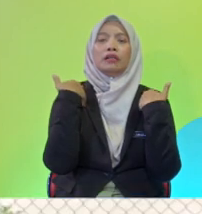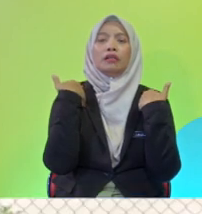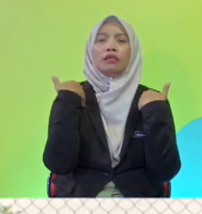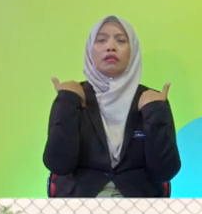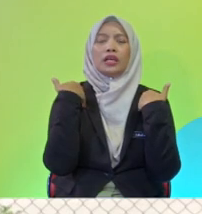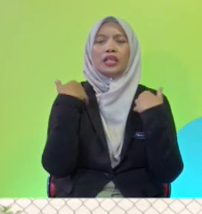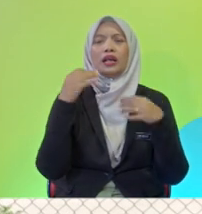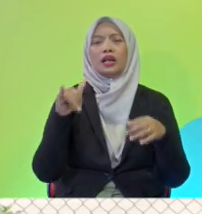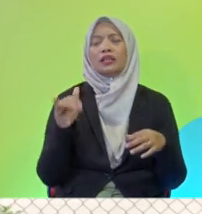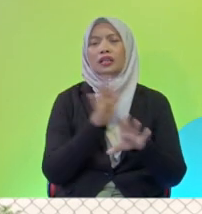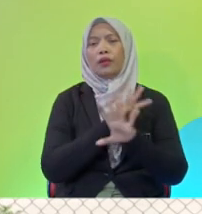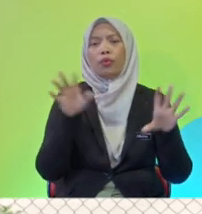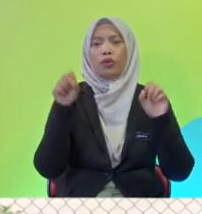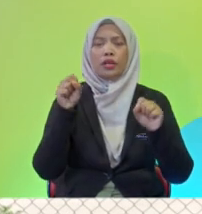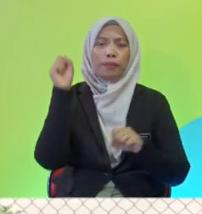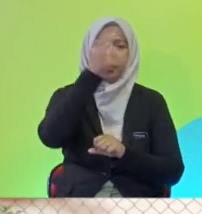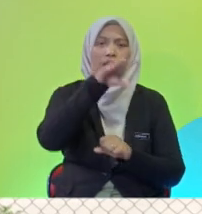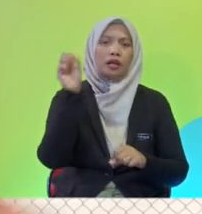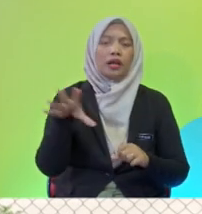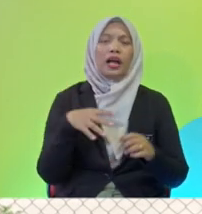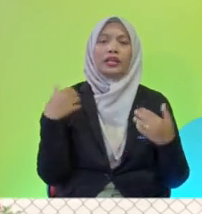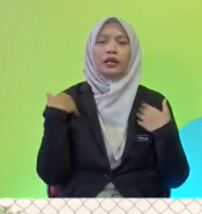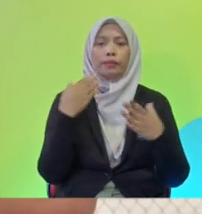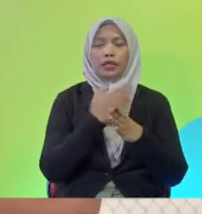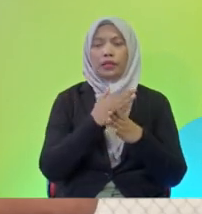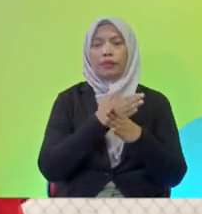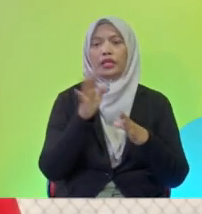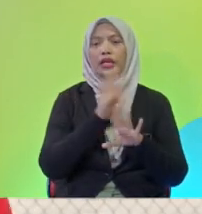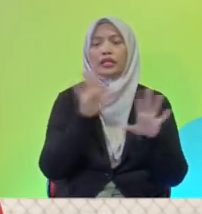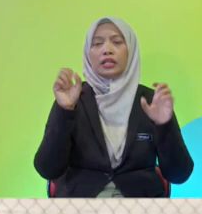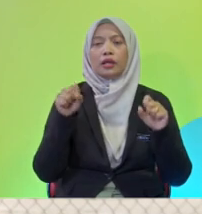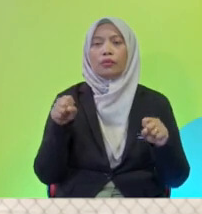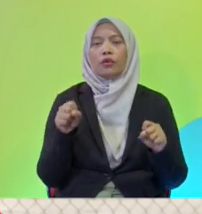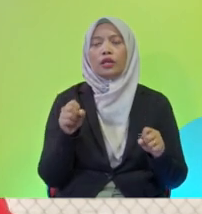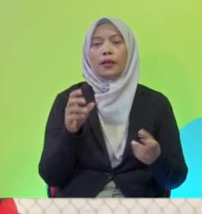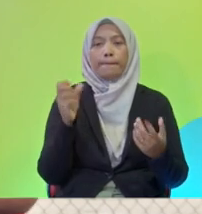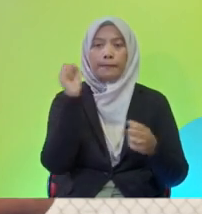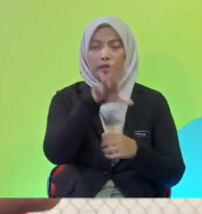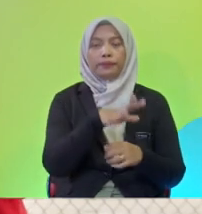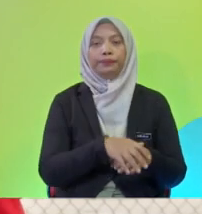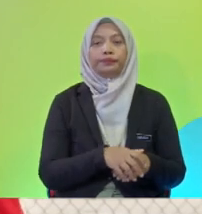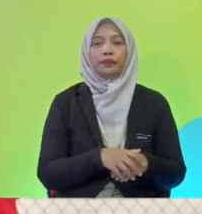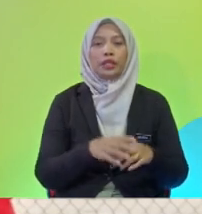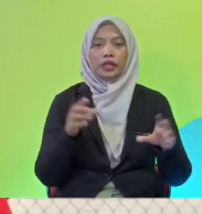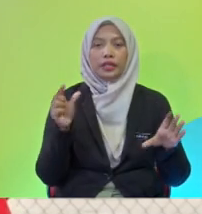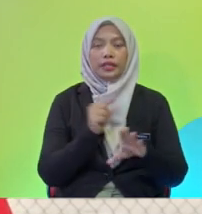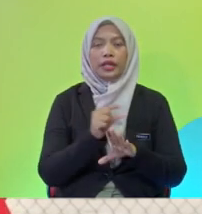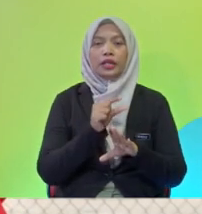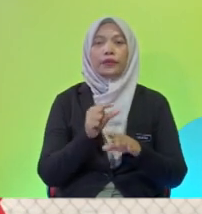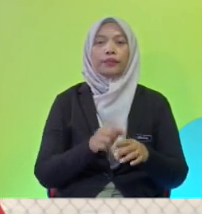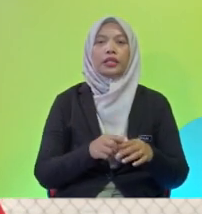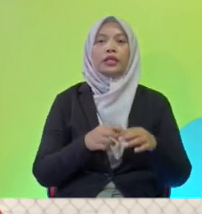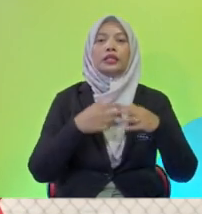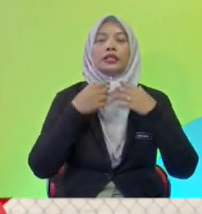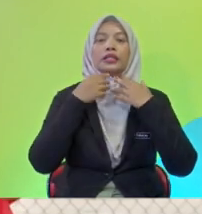yang kita tak boleh baling? Ataupun kita boleh baling kat mana pun boleh cikgu? Okey, kita digalakkan untuk murid-murid kita supaya kita baling hanya